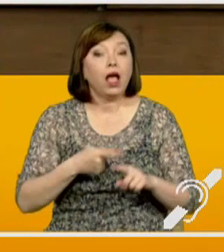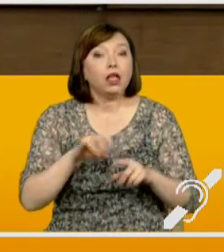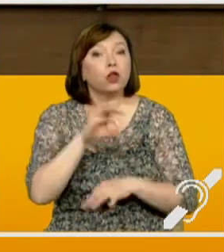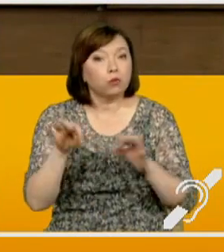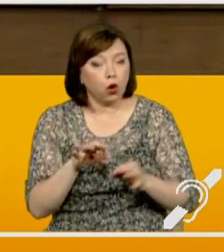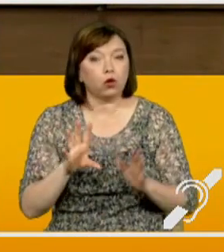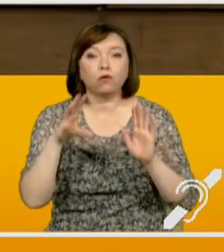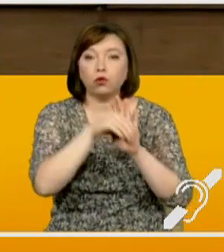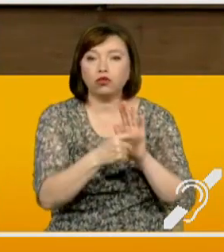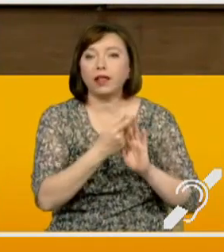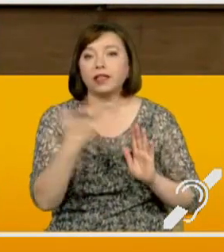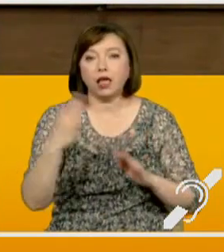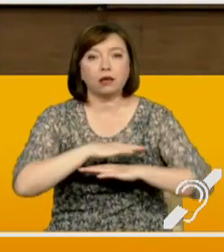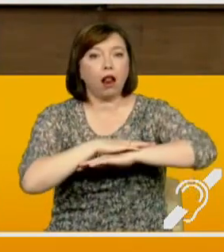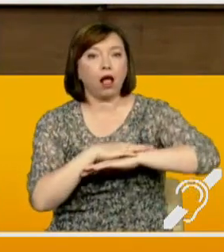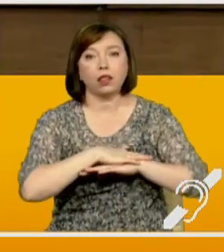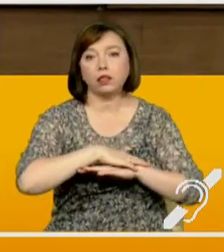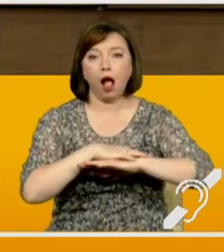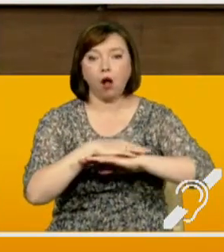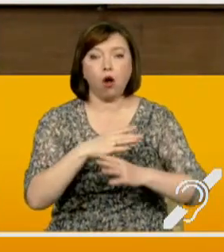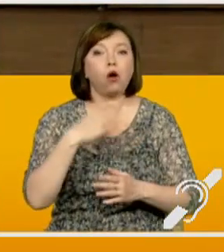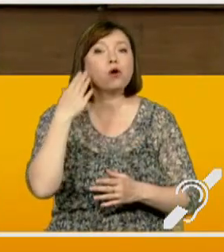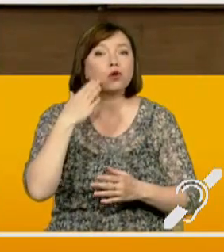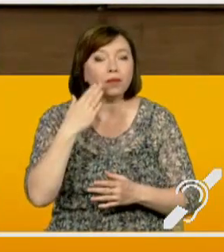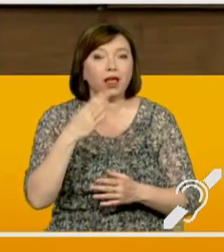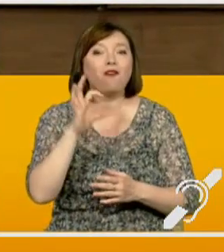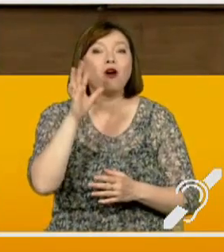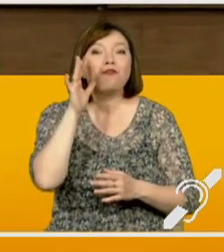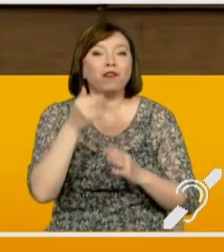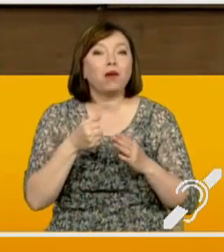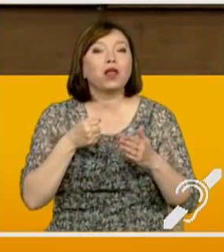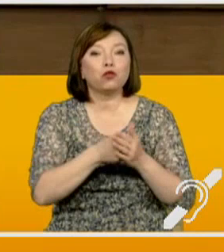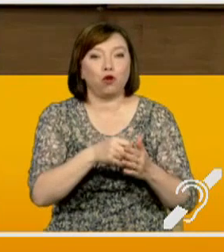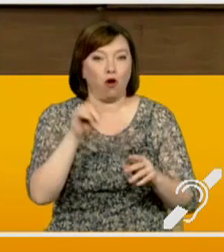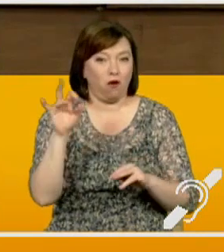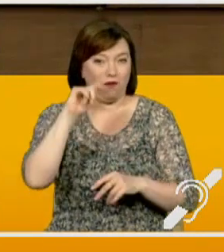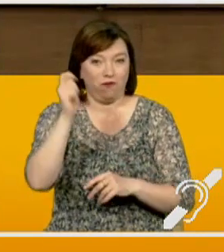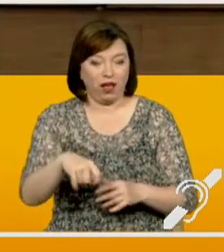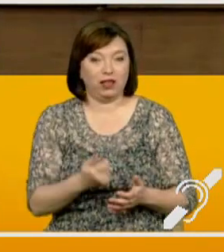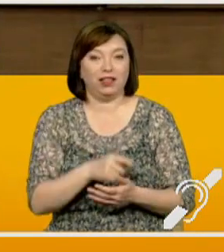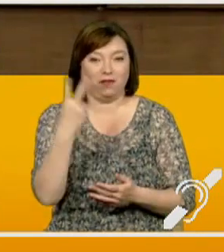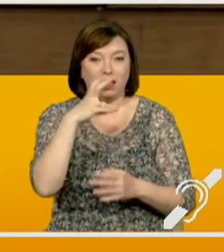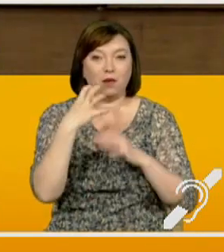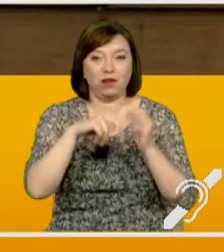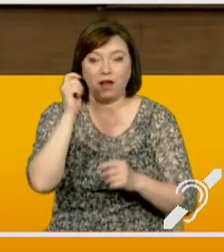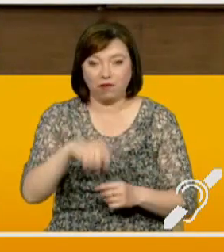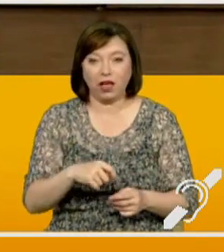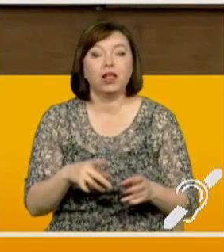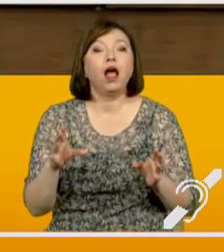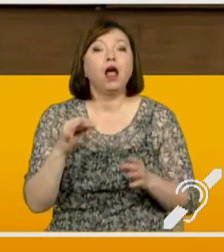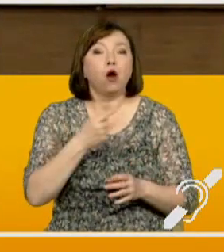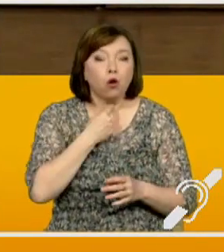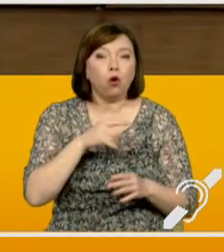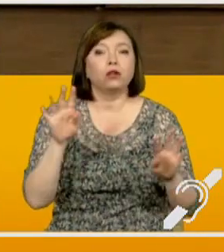include o serie de tangouri românești din perioada interbelică, în aranjament special pentru orchestră simfonică, voce